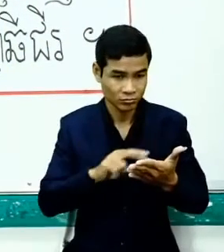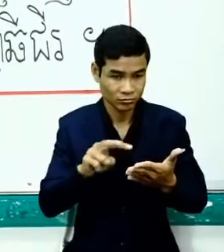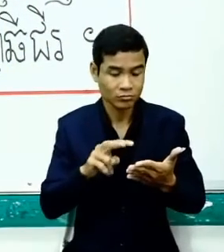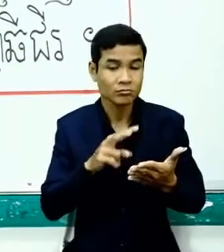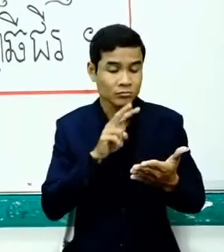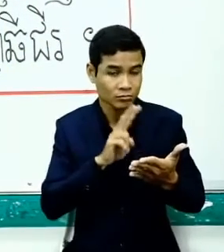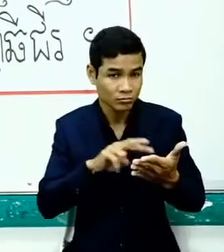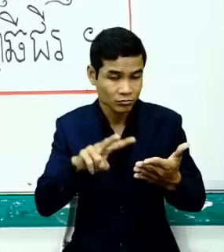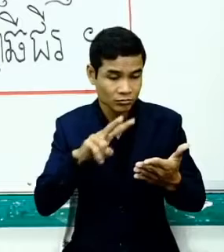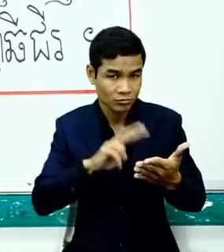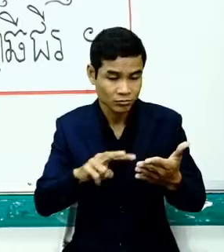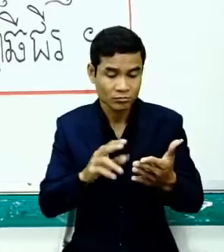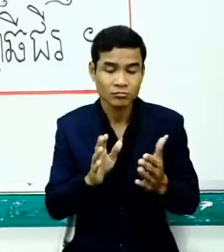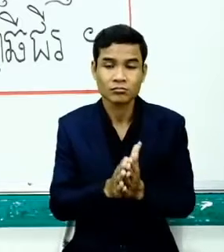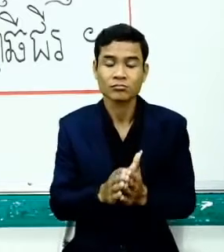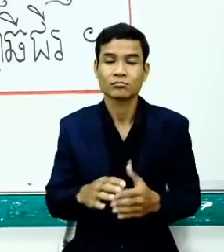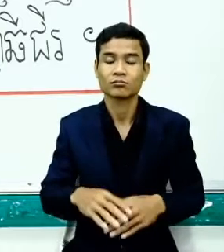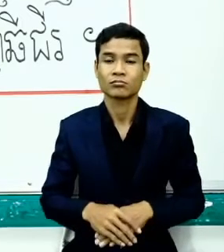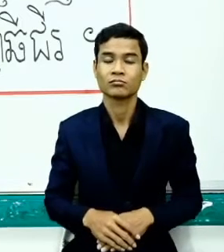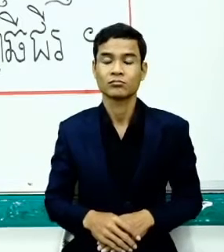ភ័យជំនួយរបស់កូនមក